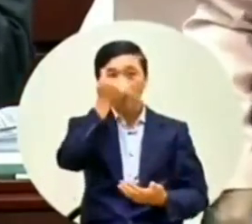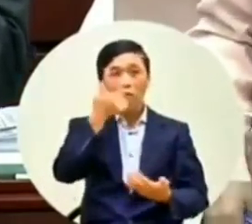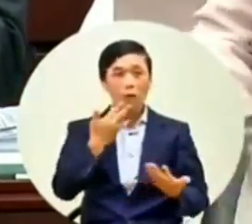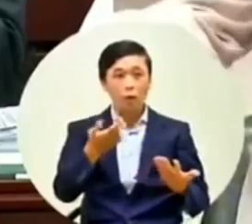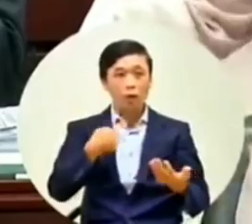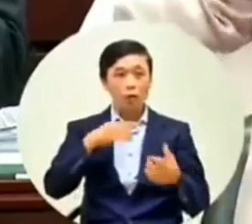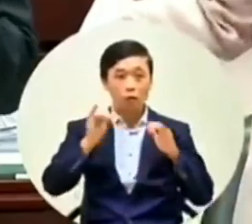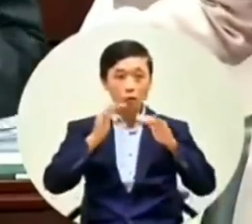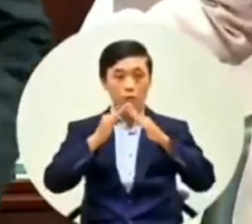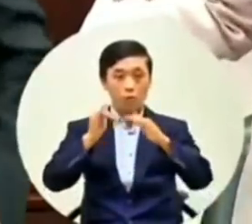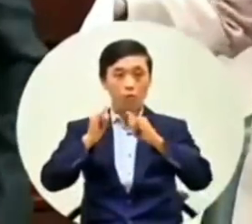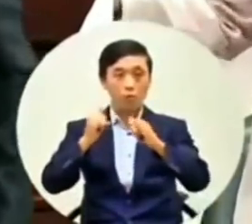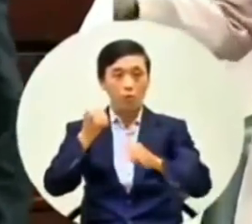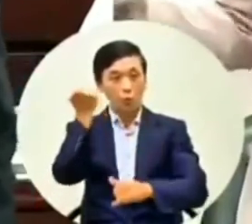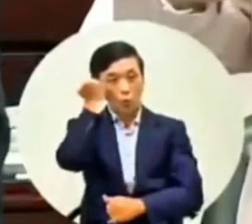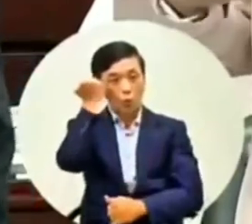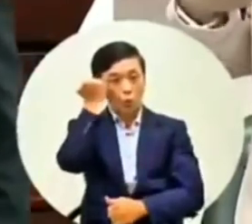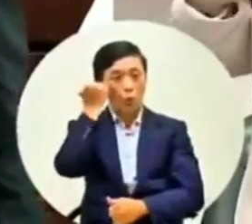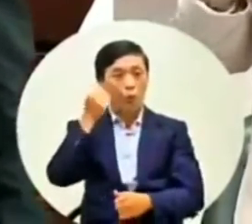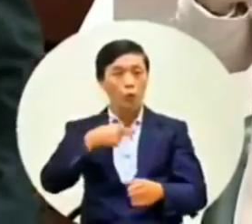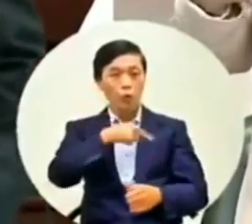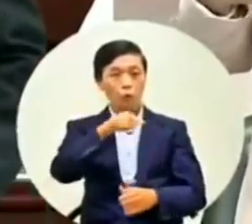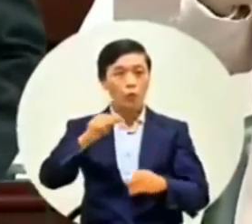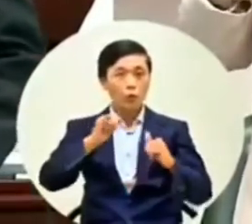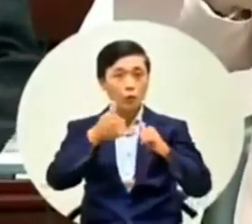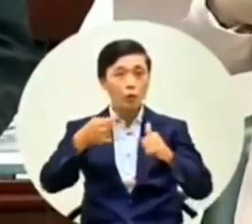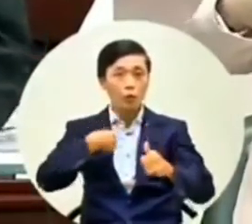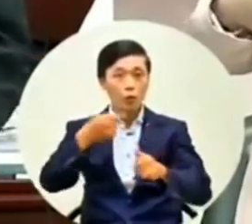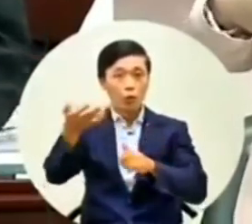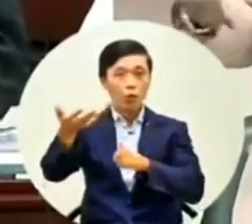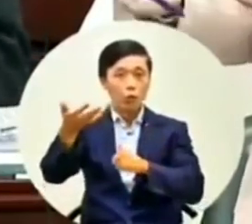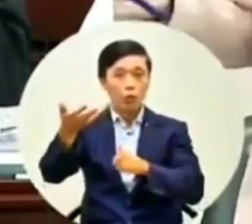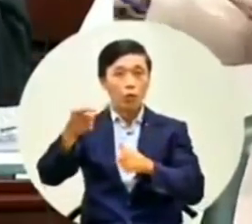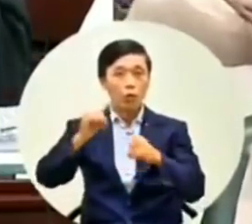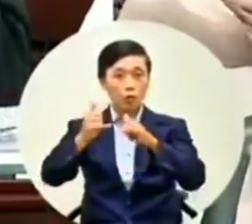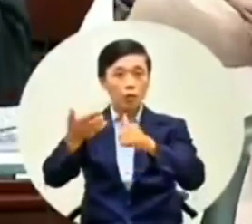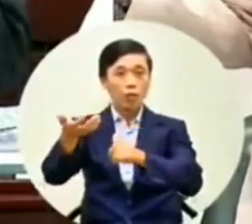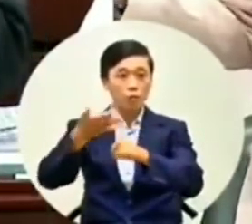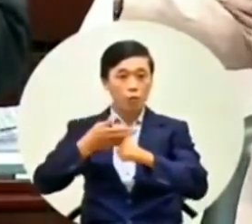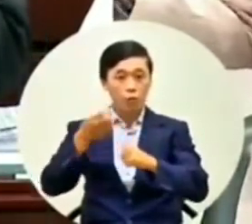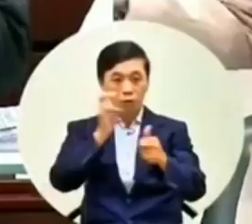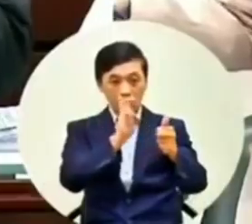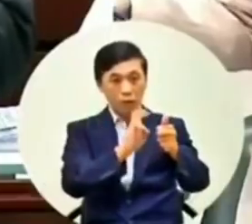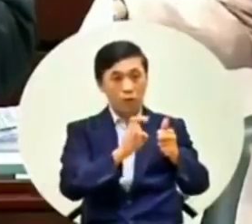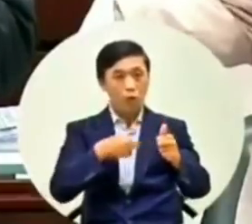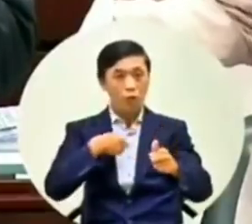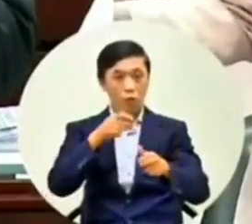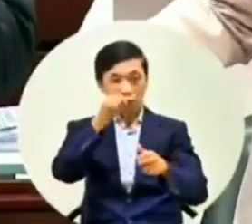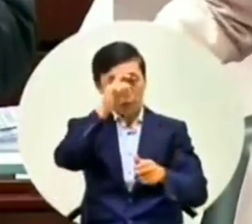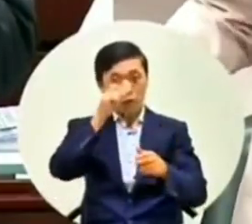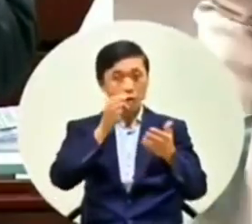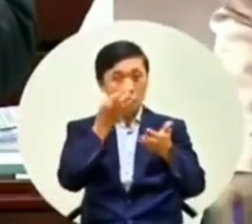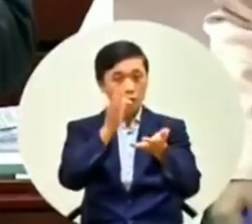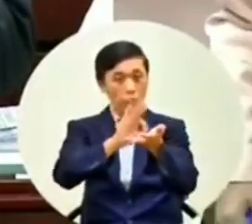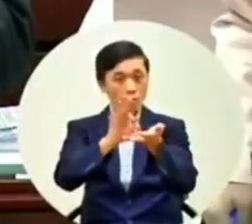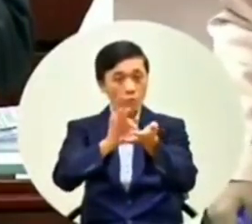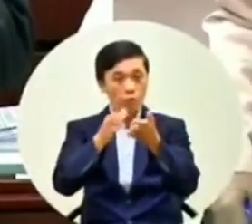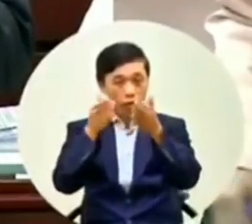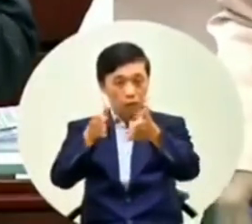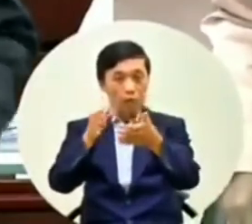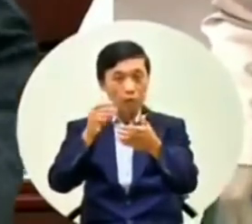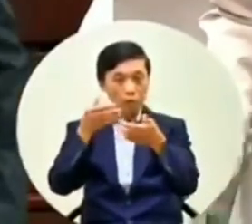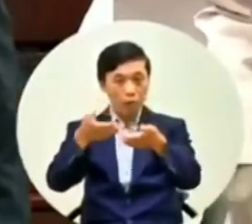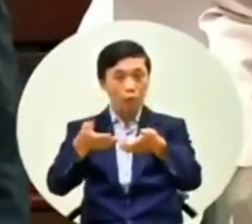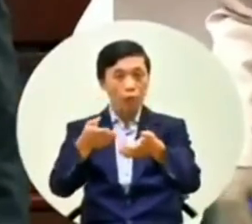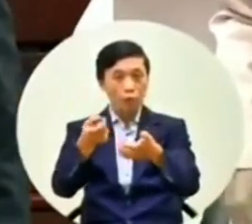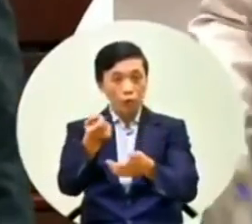哈。我们的议员呢，我们负有监督的责任，我们必须要钱花在刀口上，必须要为我们的市